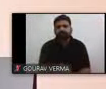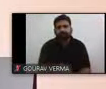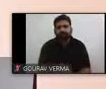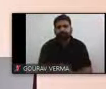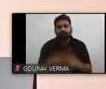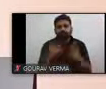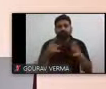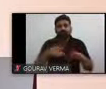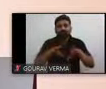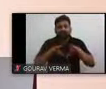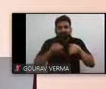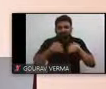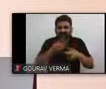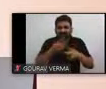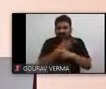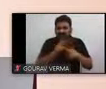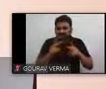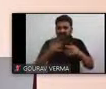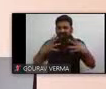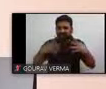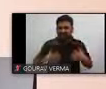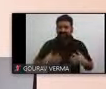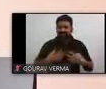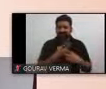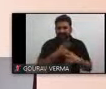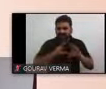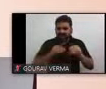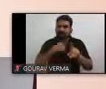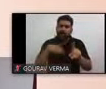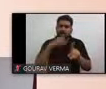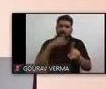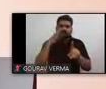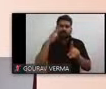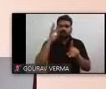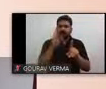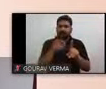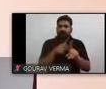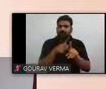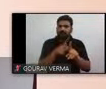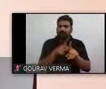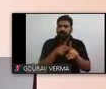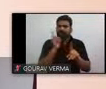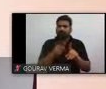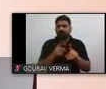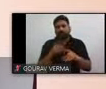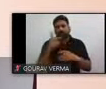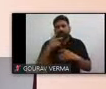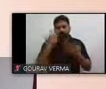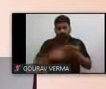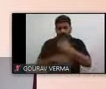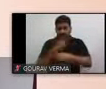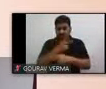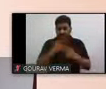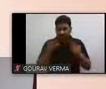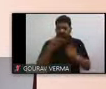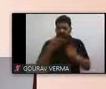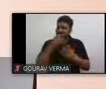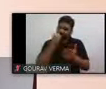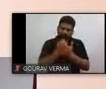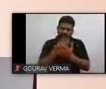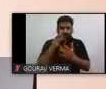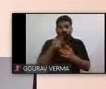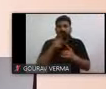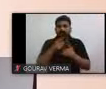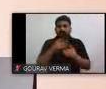therapy, different kind of therapy is a very important part of children with deaf blindness or multiple disability, and that can be